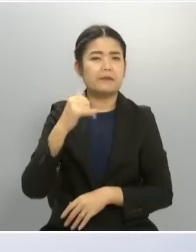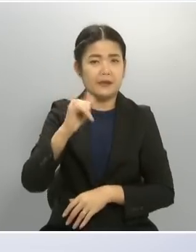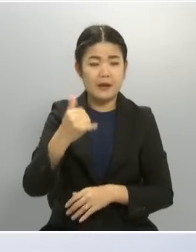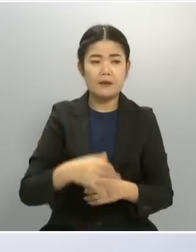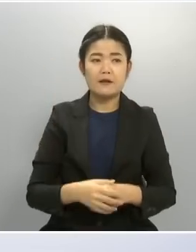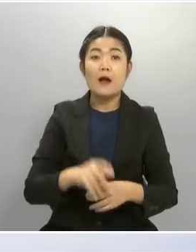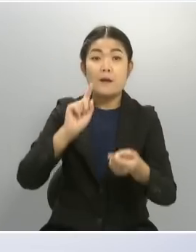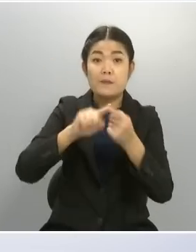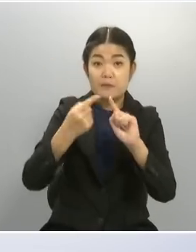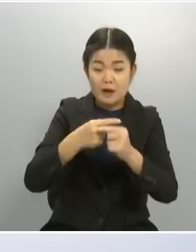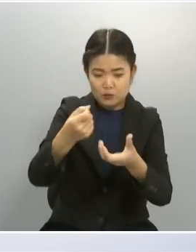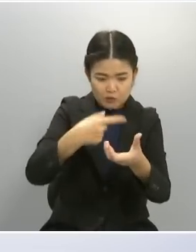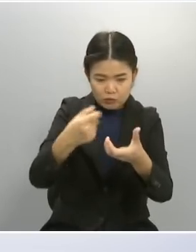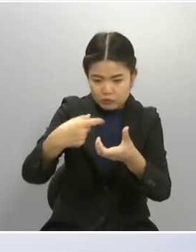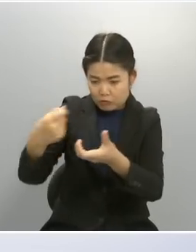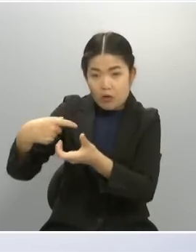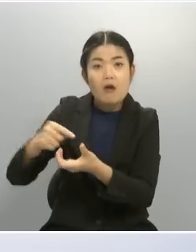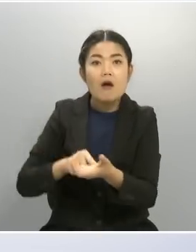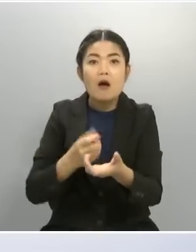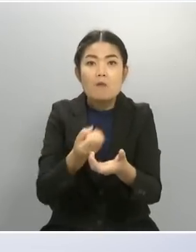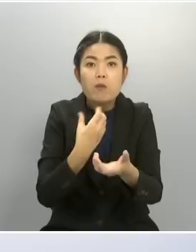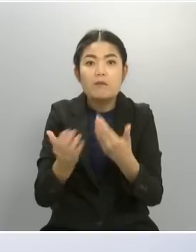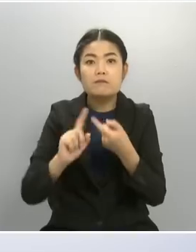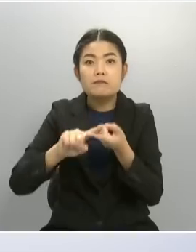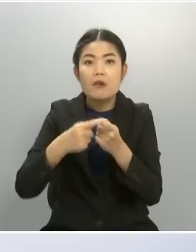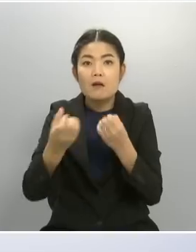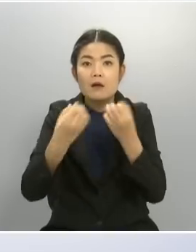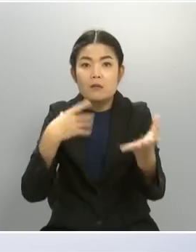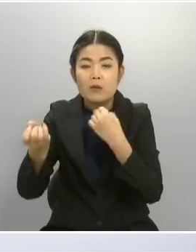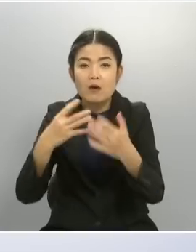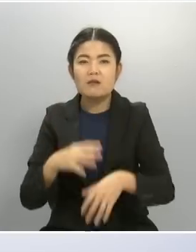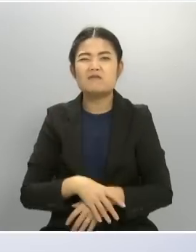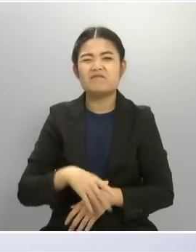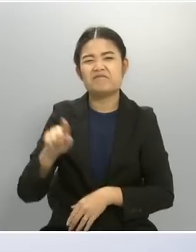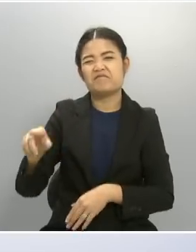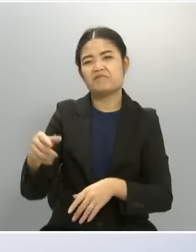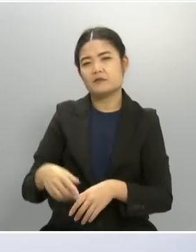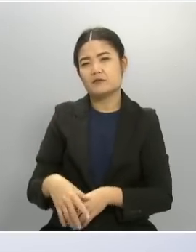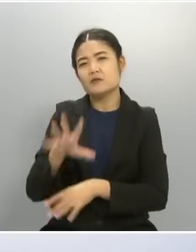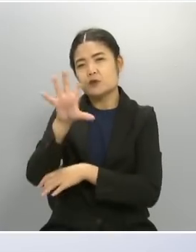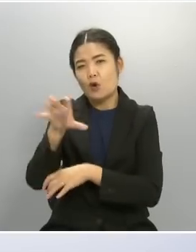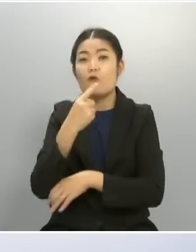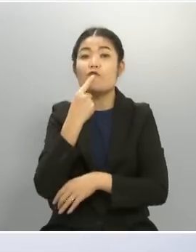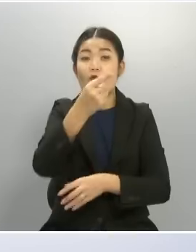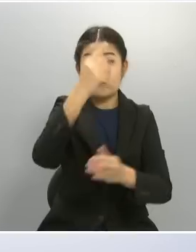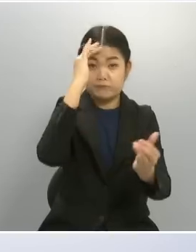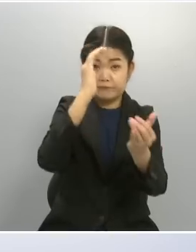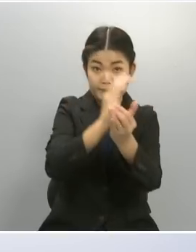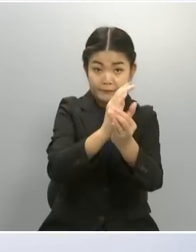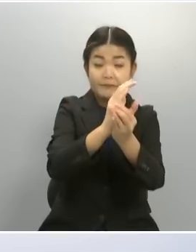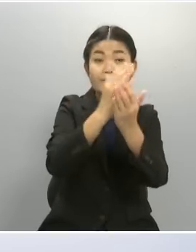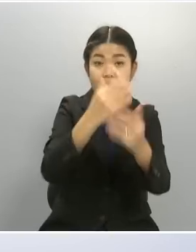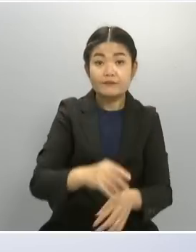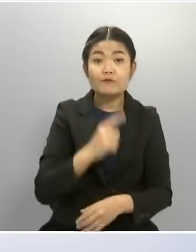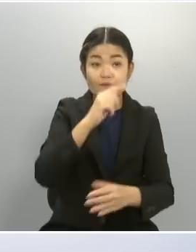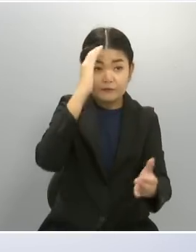เพื่อนๆทักมาหาท่านผู้ชมฮะแล้วปรากฏว่าเป็นมิจฉาชีพแน่ก็เลยไปแจ้งความปรากฏไป